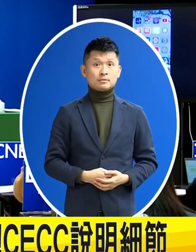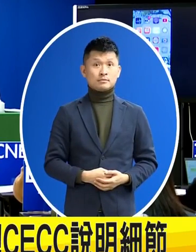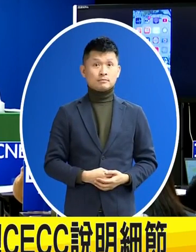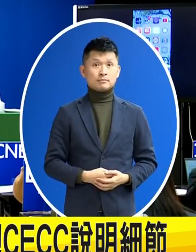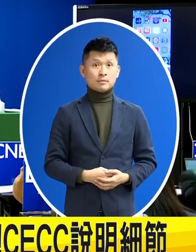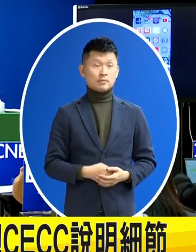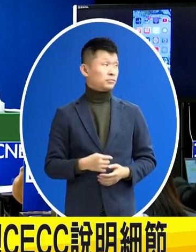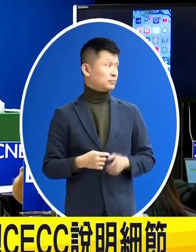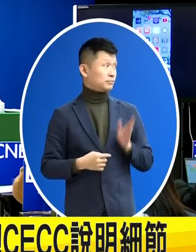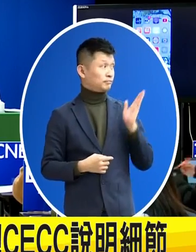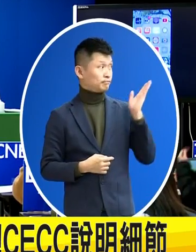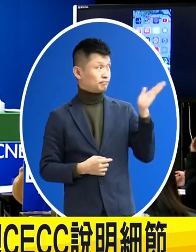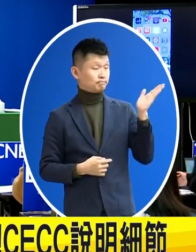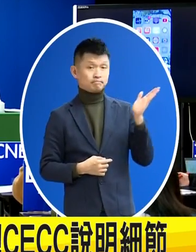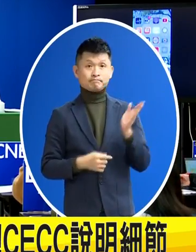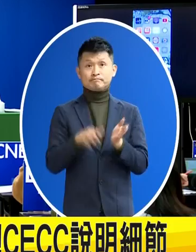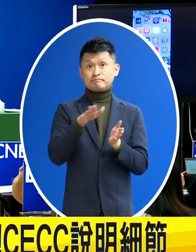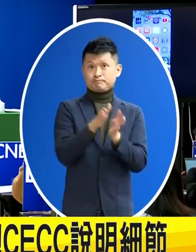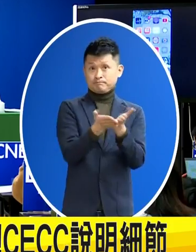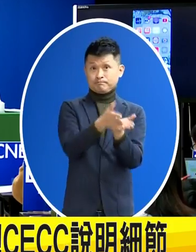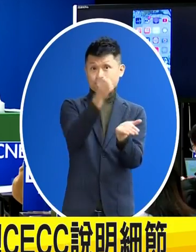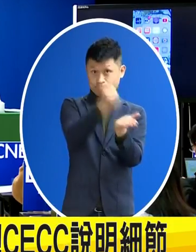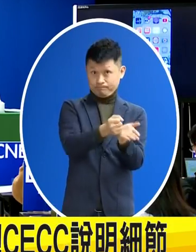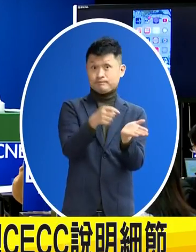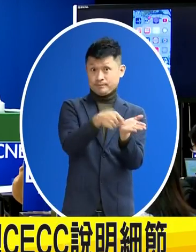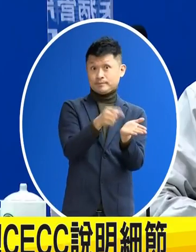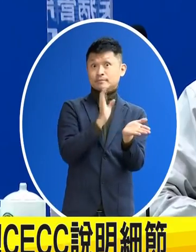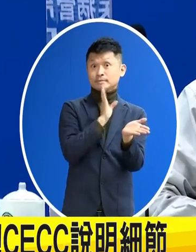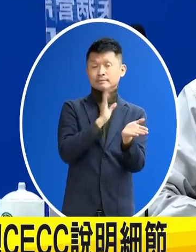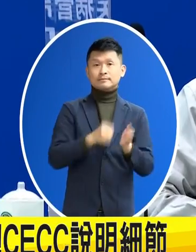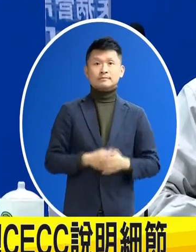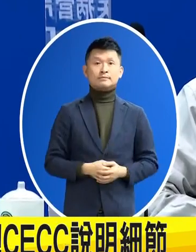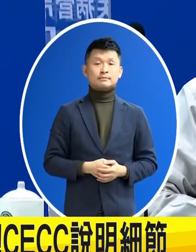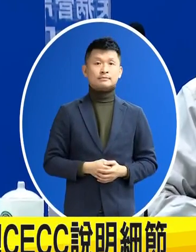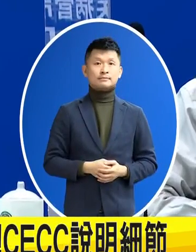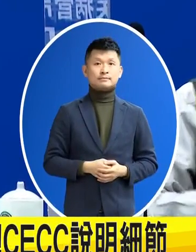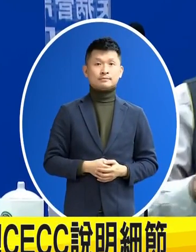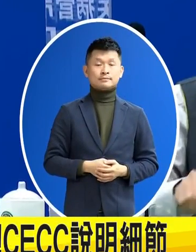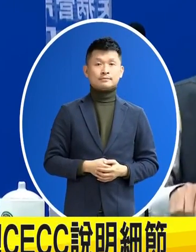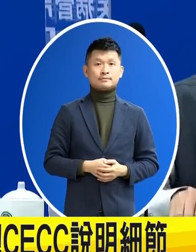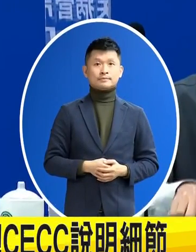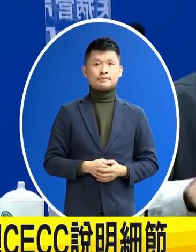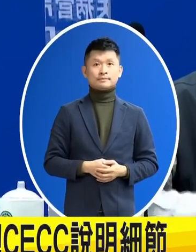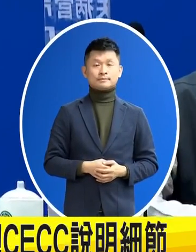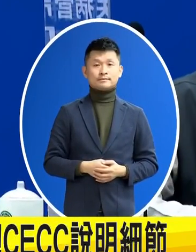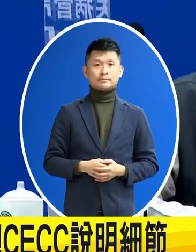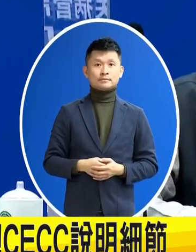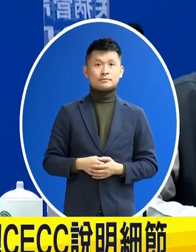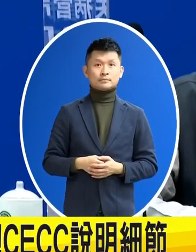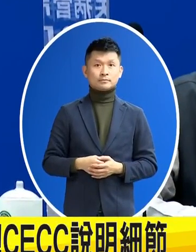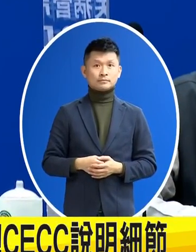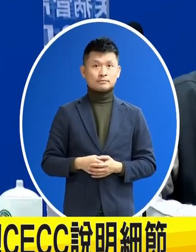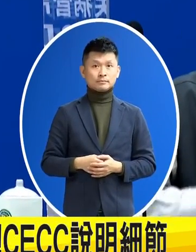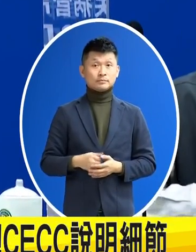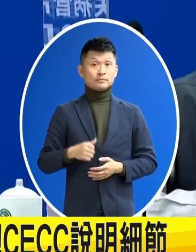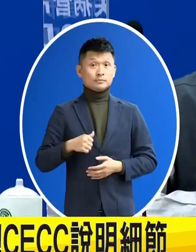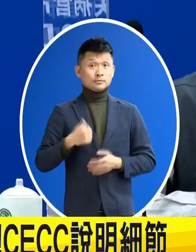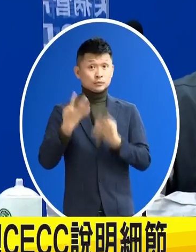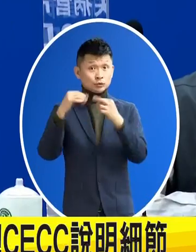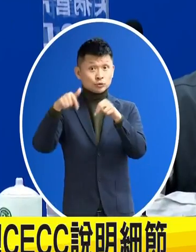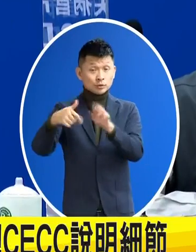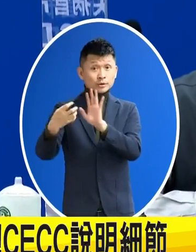实际的护照，这是我们现在的数位证明实际的样